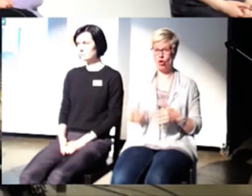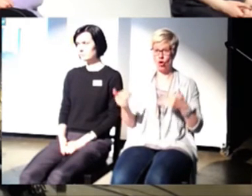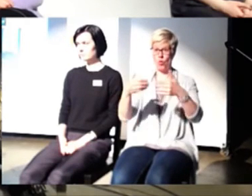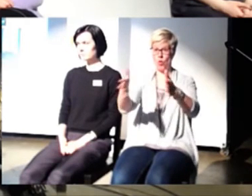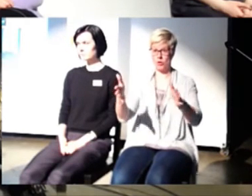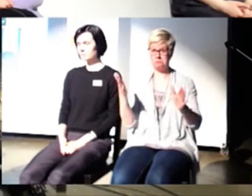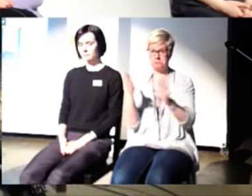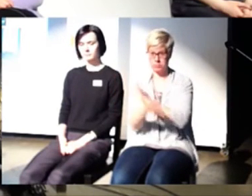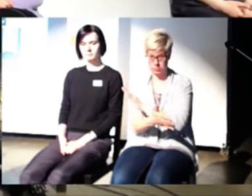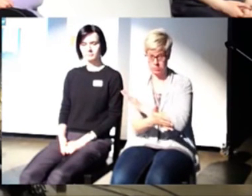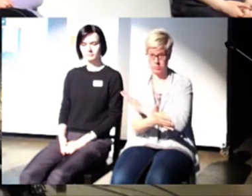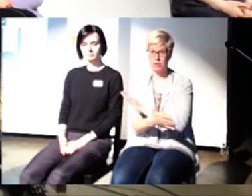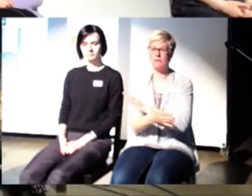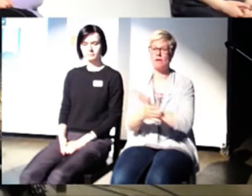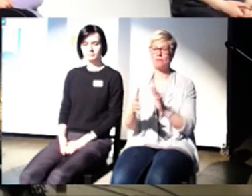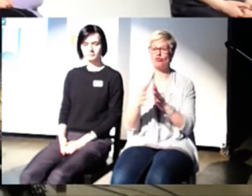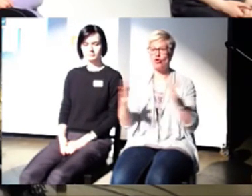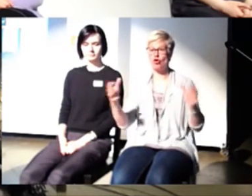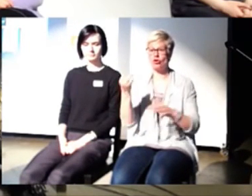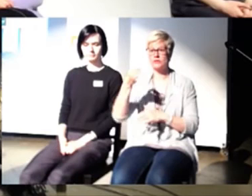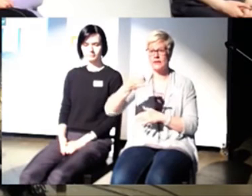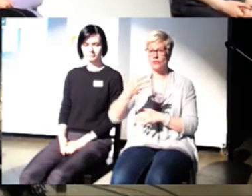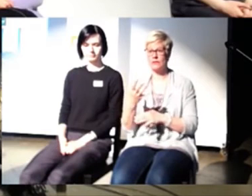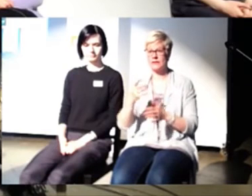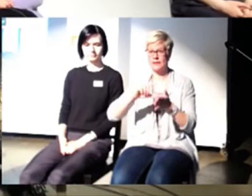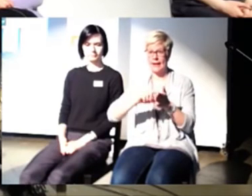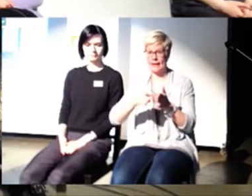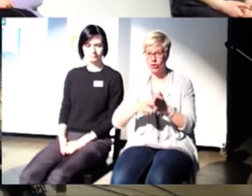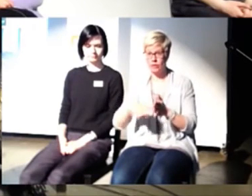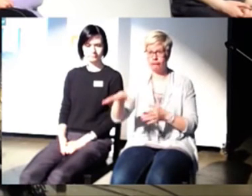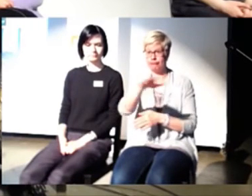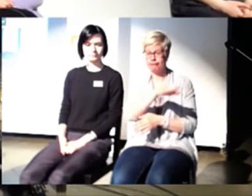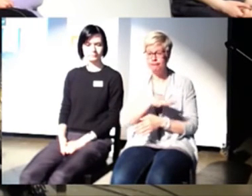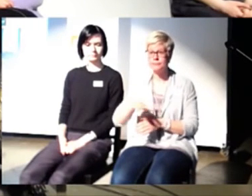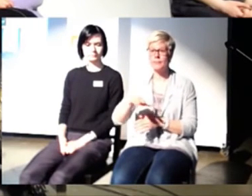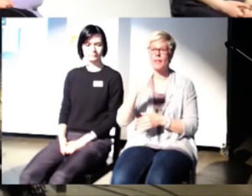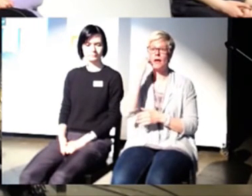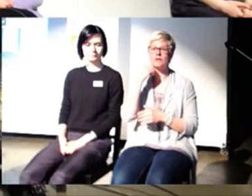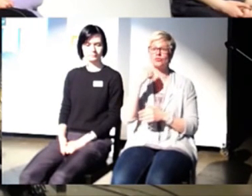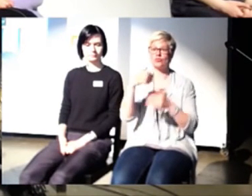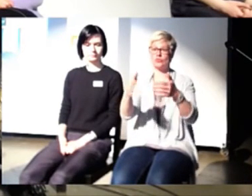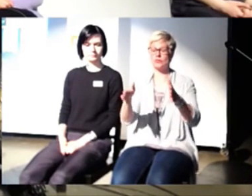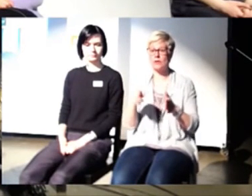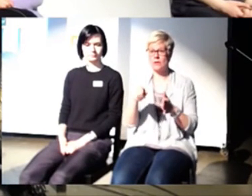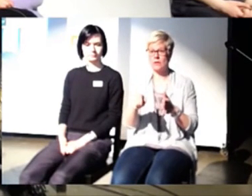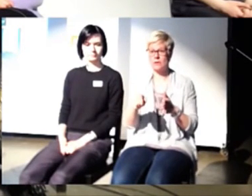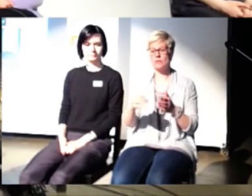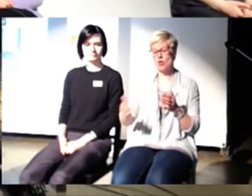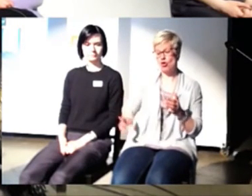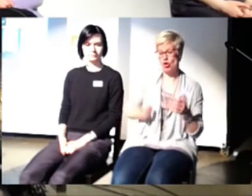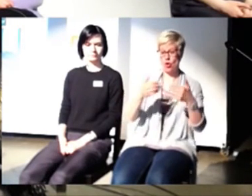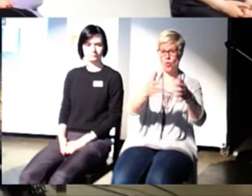mitä on kooltaan 75 neliömetriä. Ja asunnossa on tämän olohuoneen